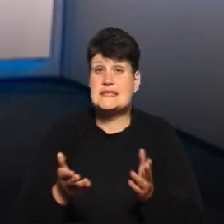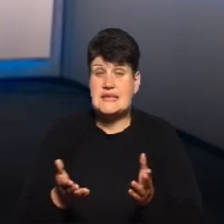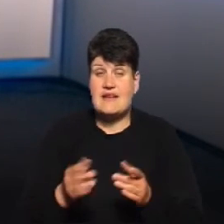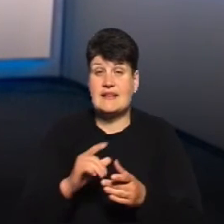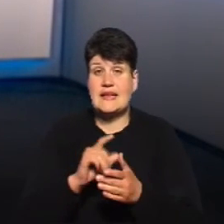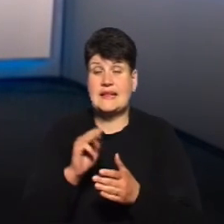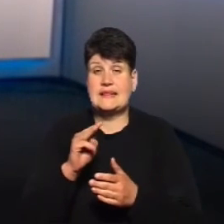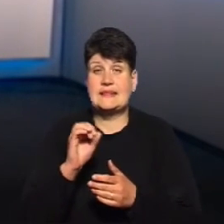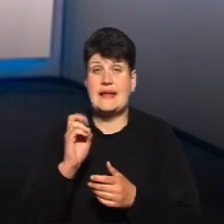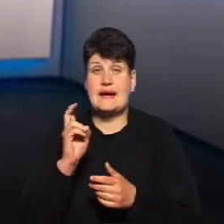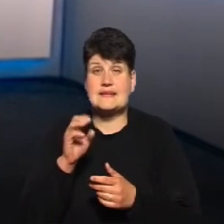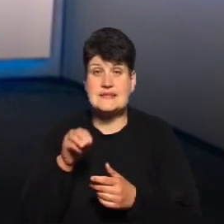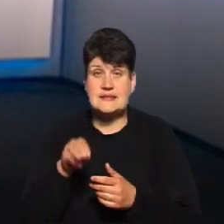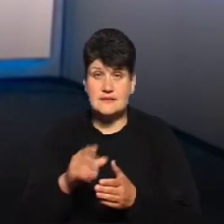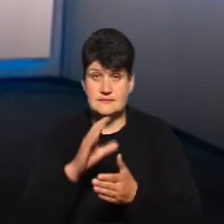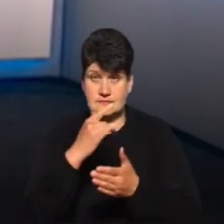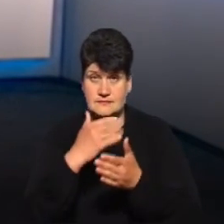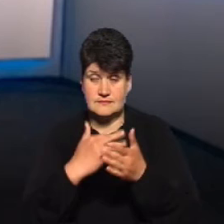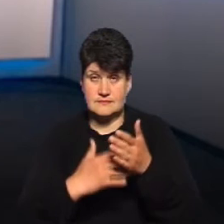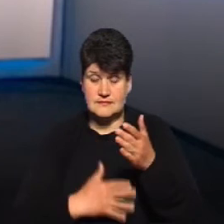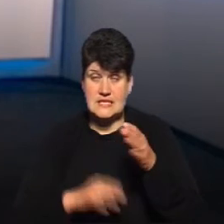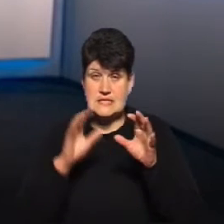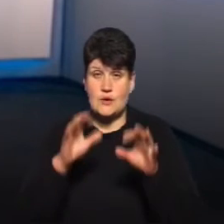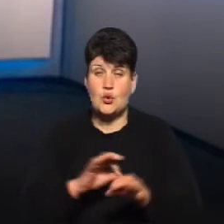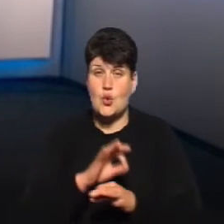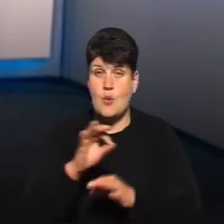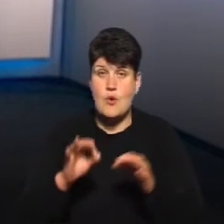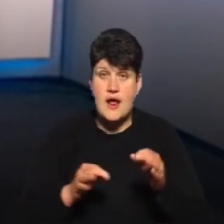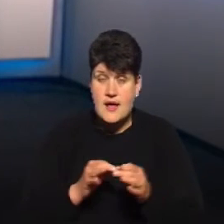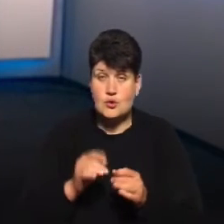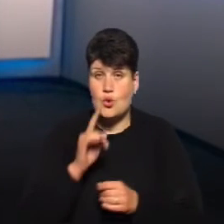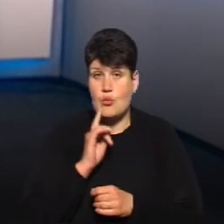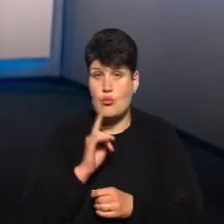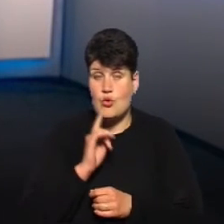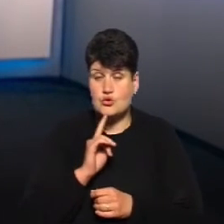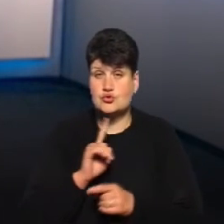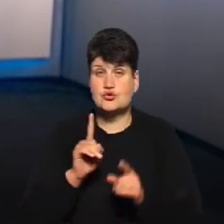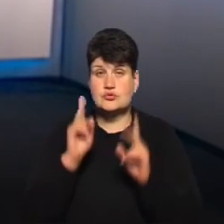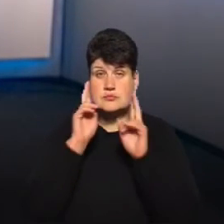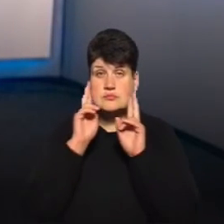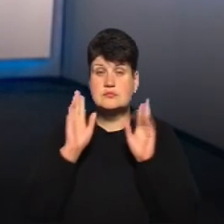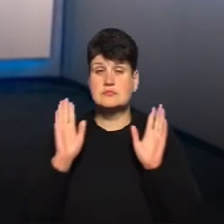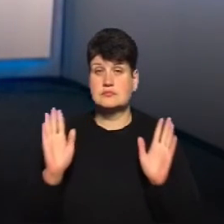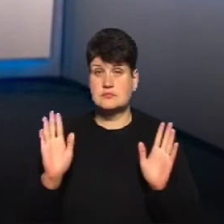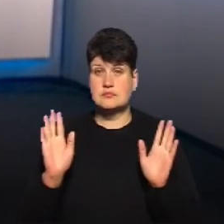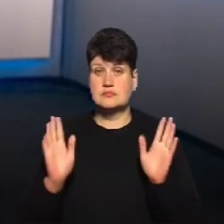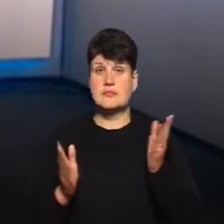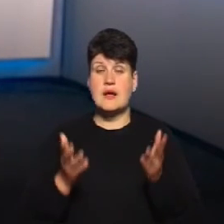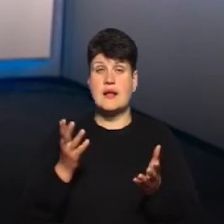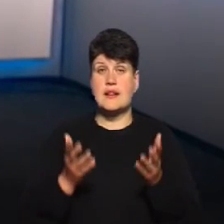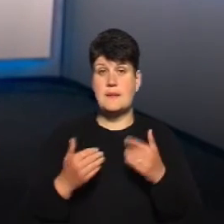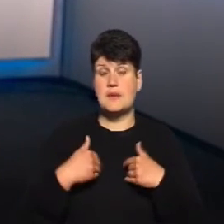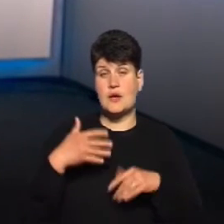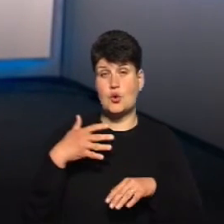цього законопроекту, за який проголосують депутати, поки що, звичайно, нам невідомо. Але ми розуміємо, можливо,